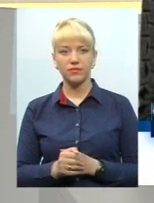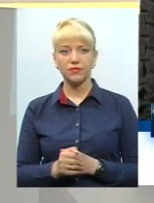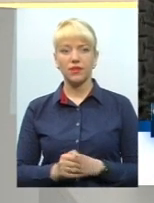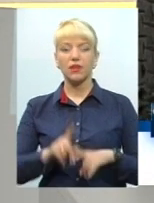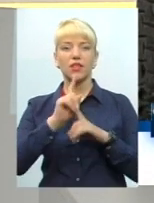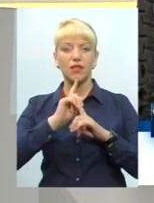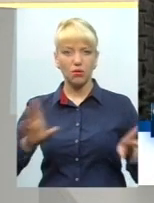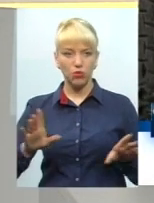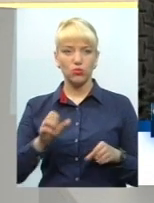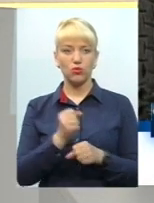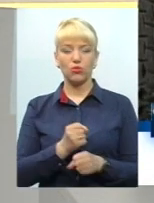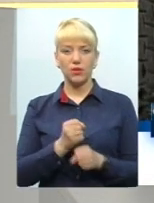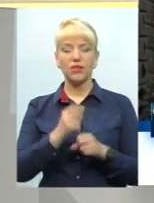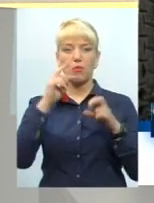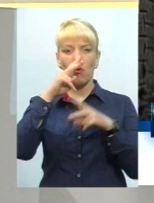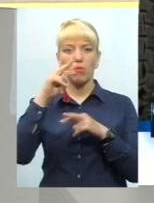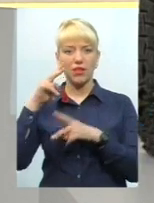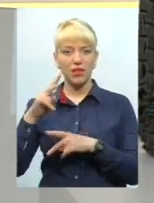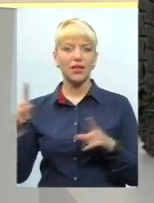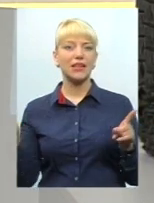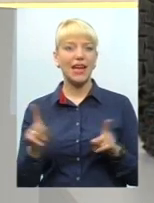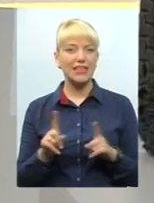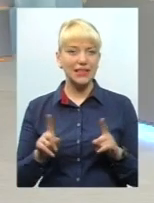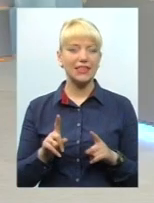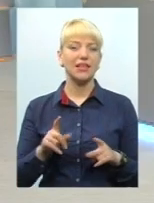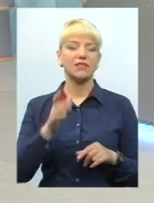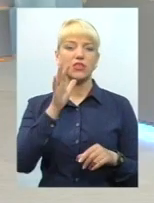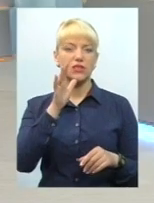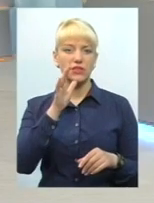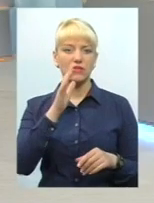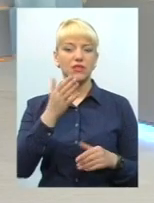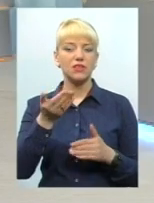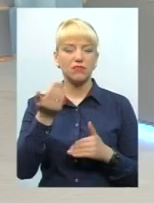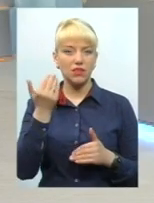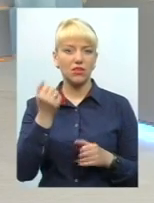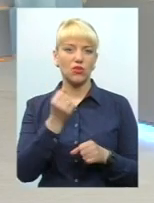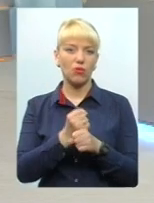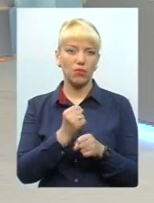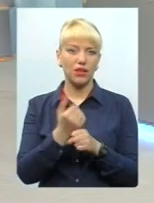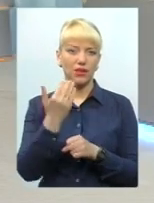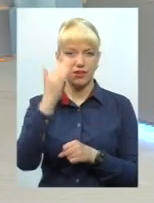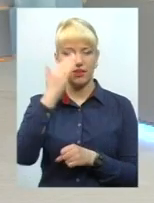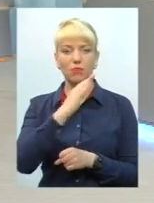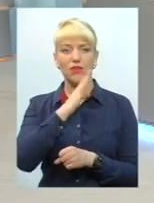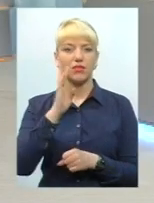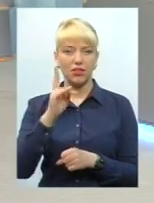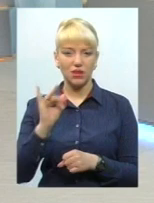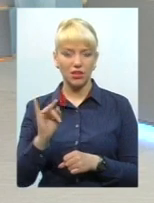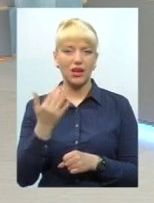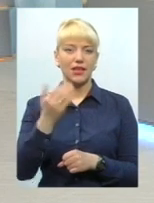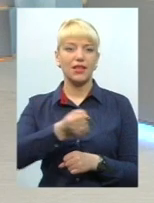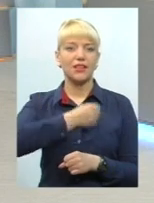не будуть робити помилки, які свого часу робили їхні батьки і їхні